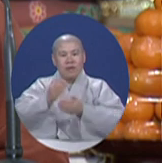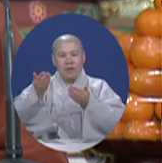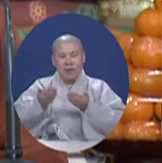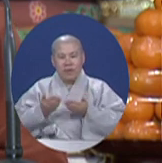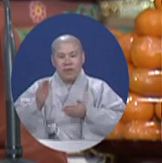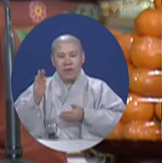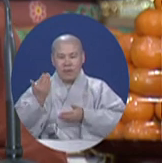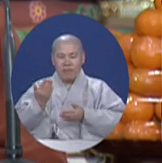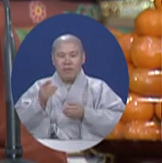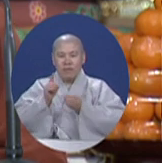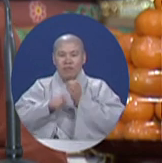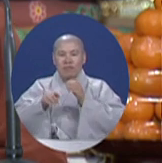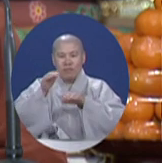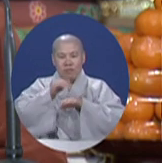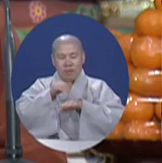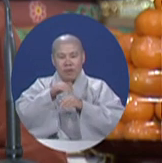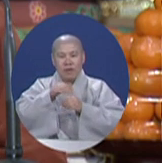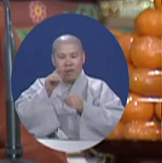이게 수행이에요.